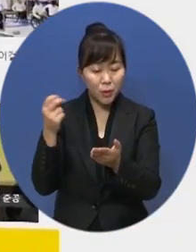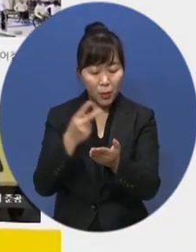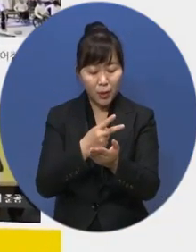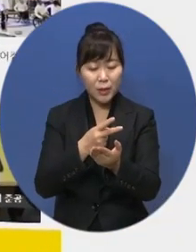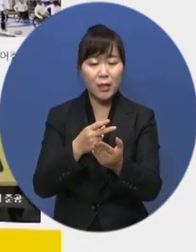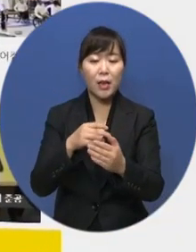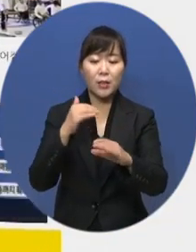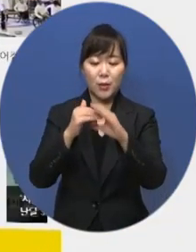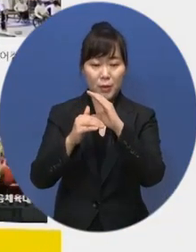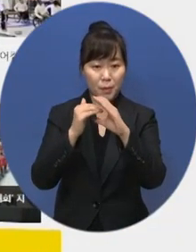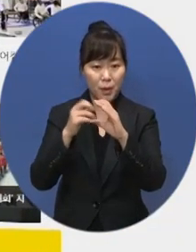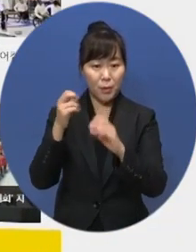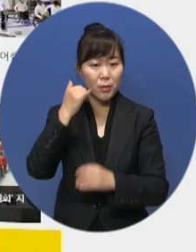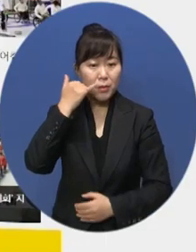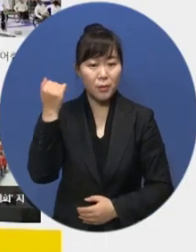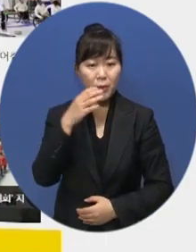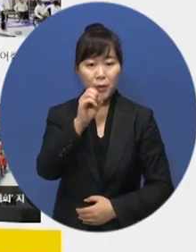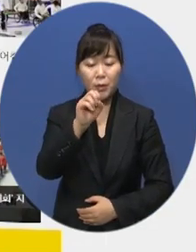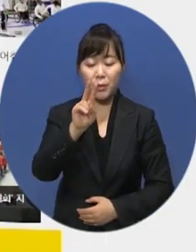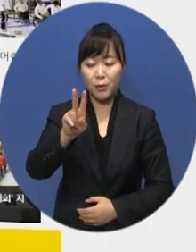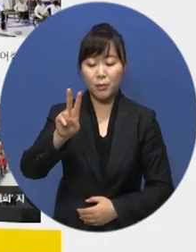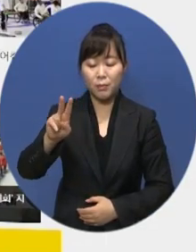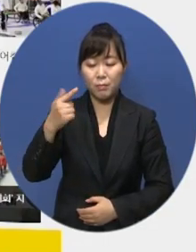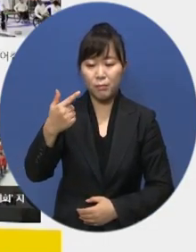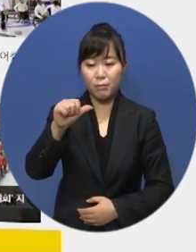홈페이지 또는 전자우편,